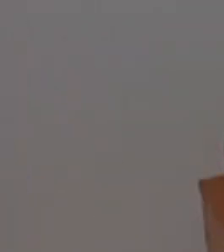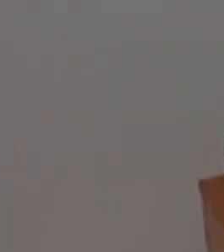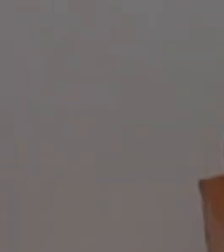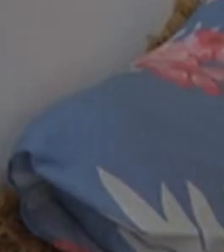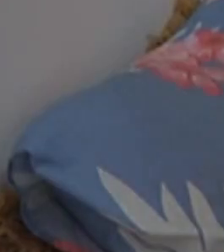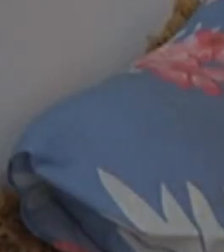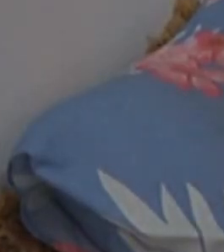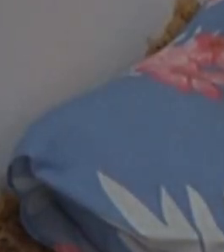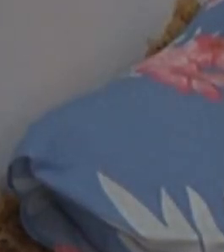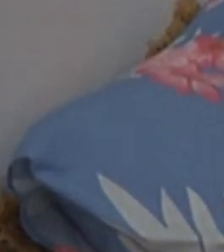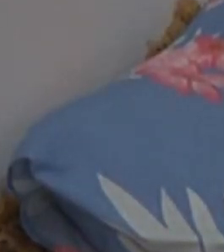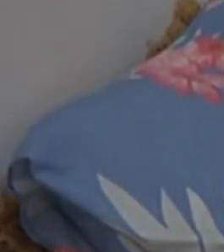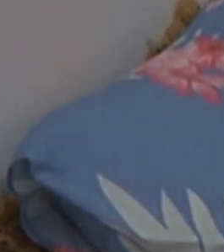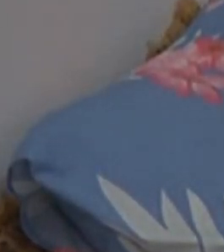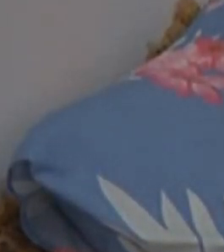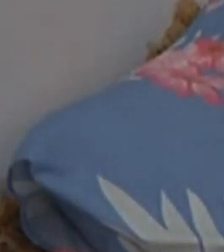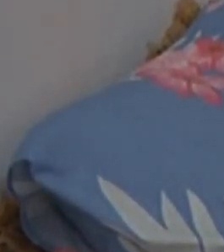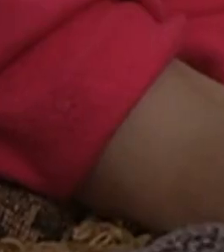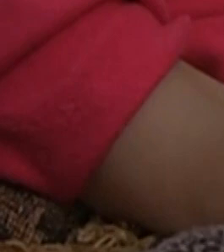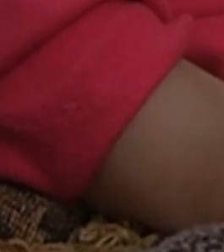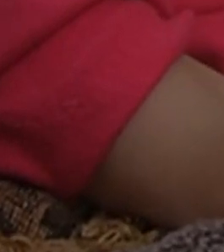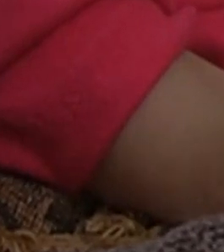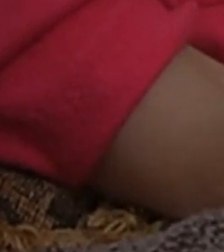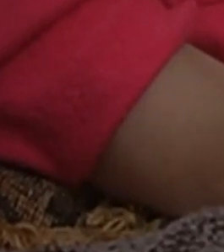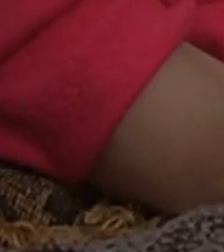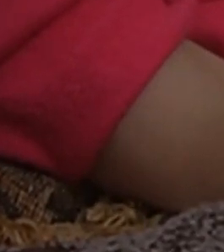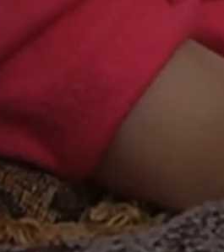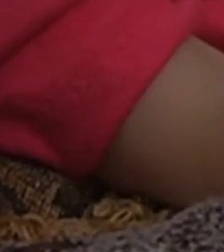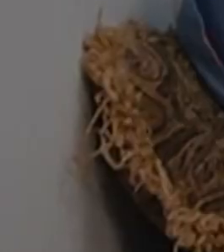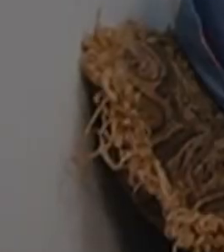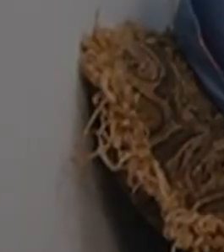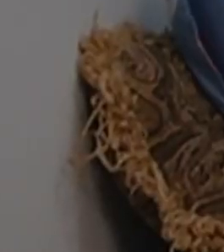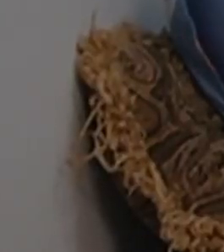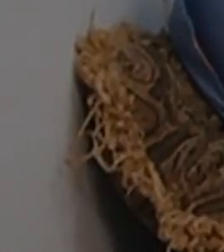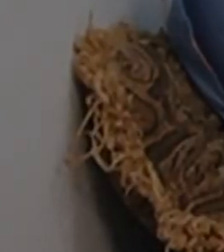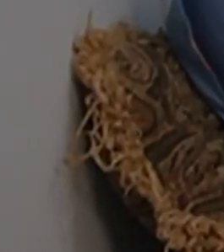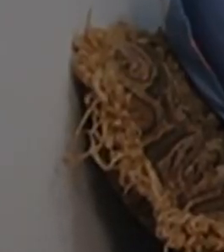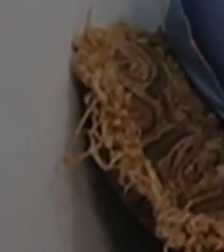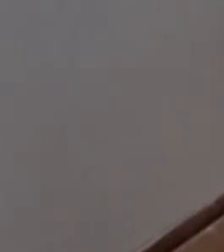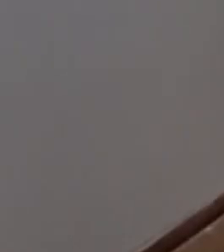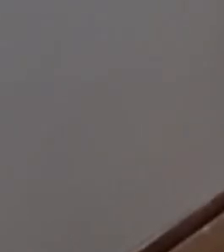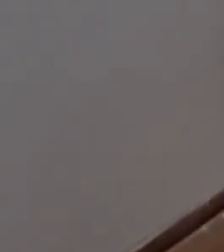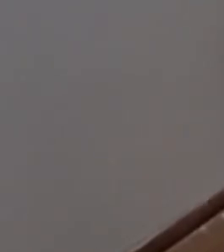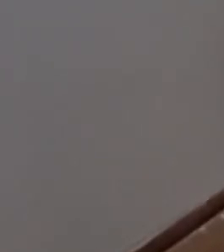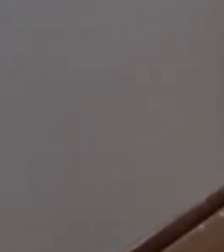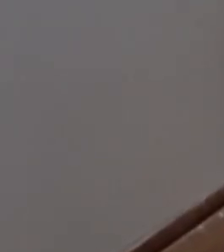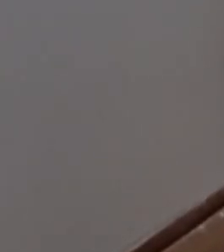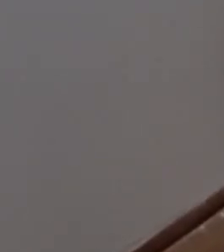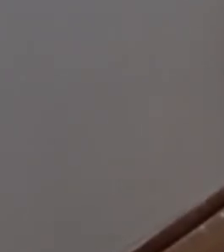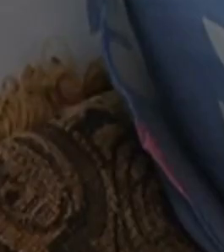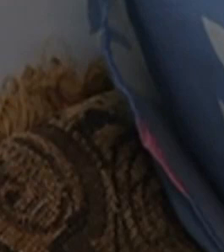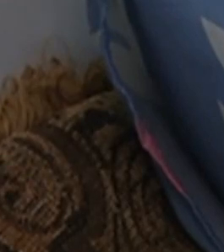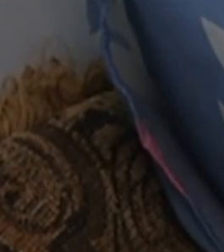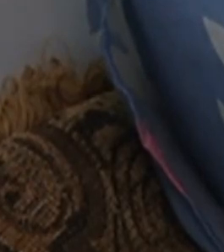Борьба за жизнь. Молодая алматинка, испытывающая тяжелые приступы эпилепсии, просит помощи. Ануар Амангельдинов о том, есть ли шансы побороть